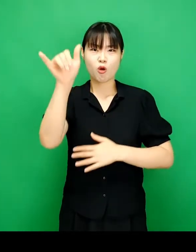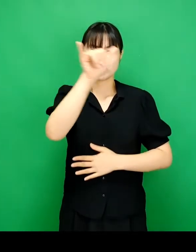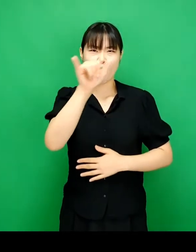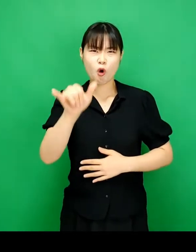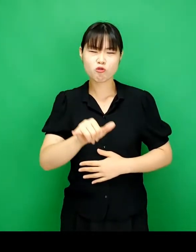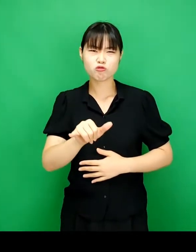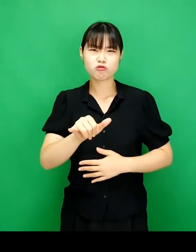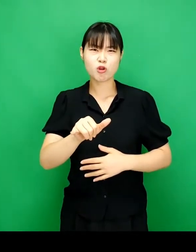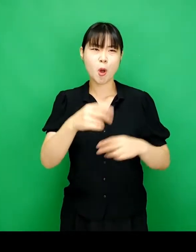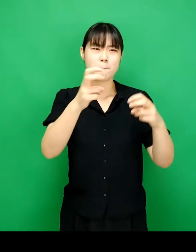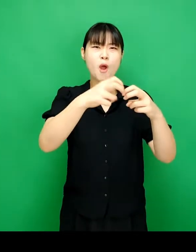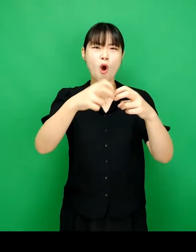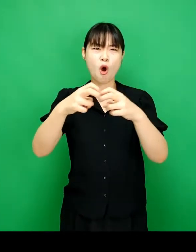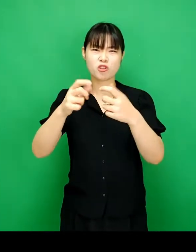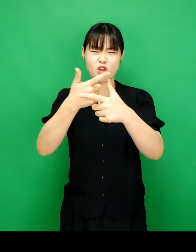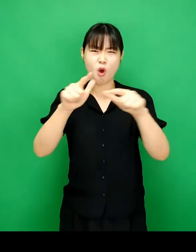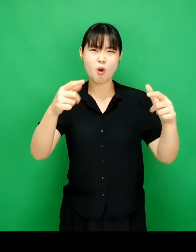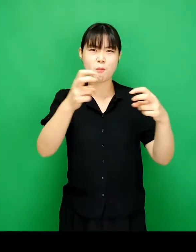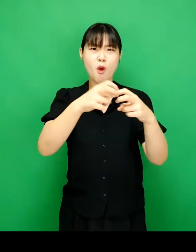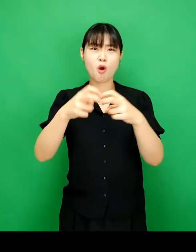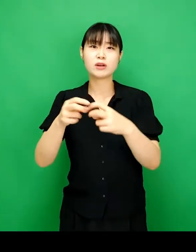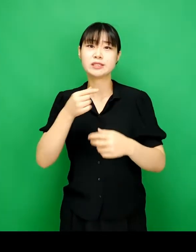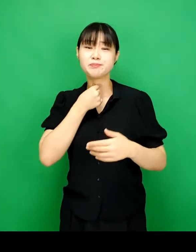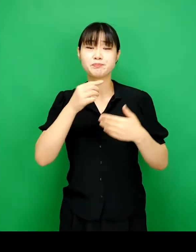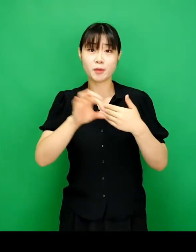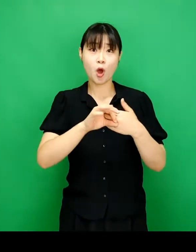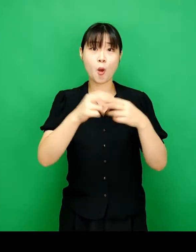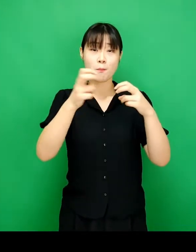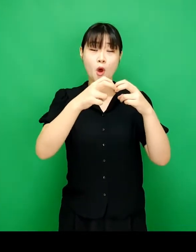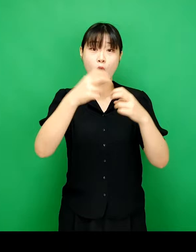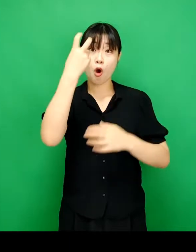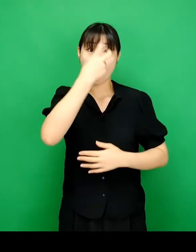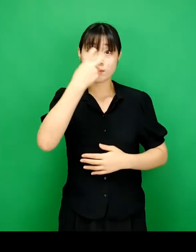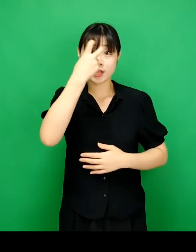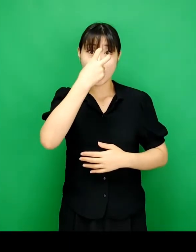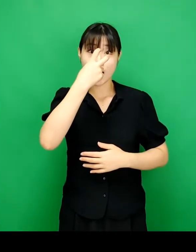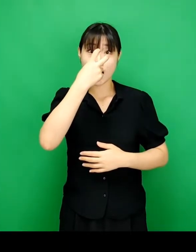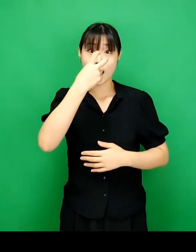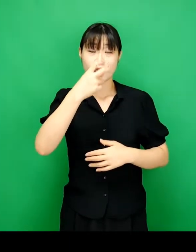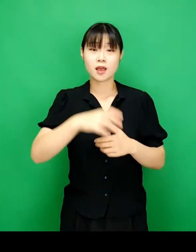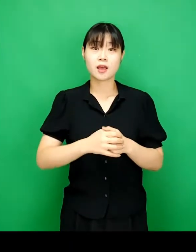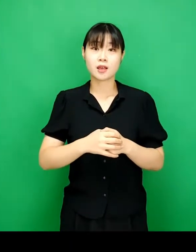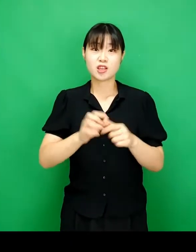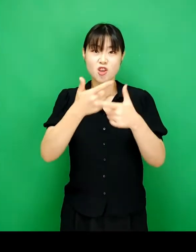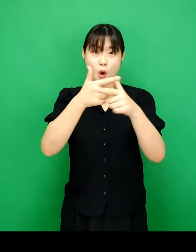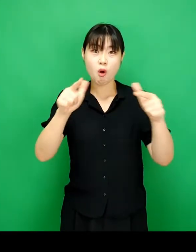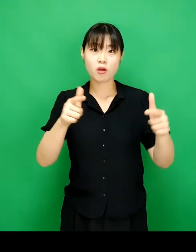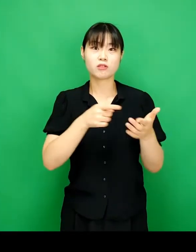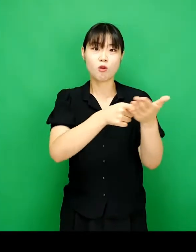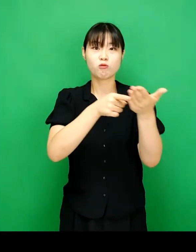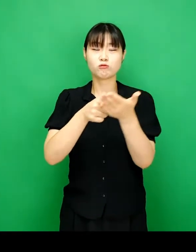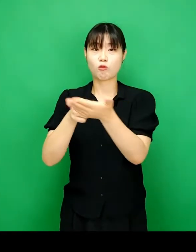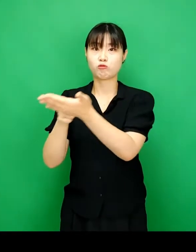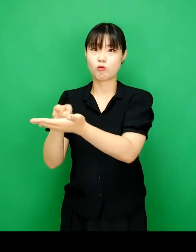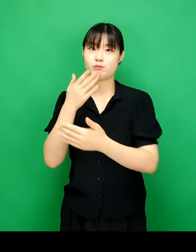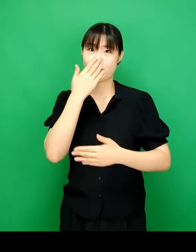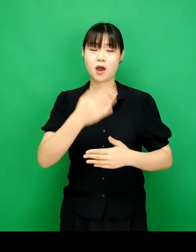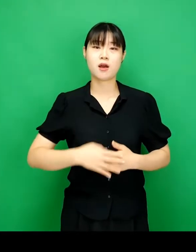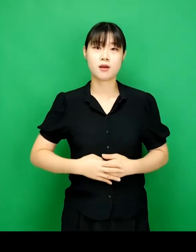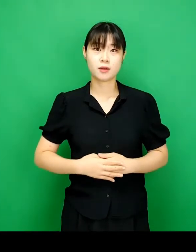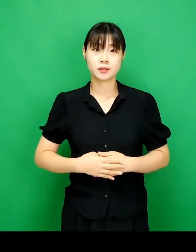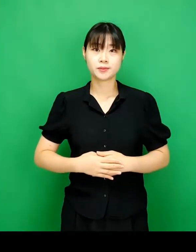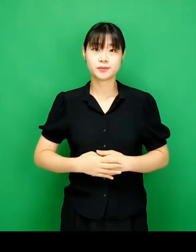들어 전국 여러 병원에 청구하고자 한다면 병원을 검색해 한 번에 다중 청구할 수